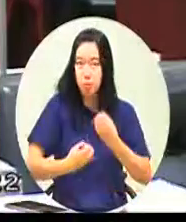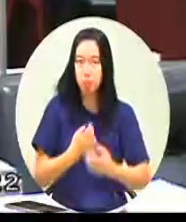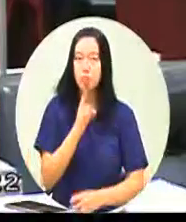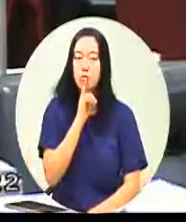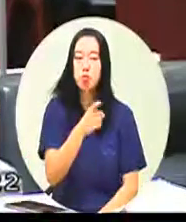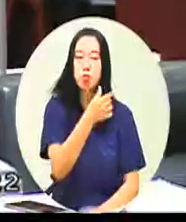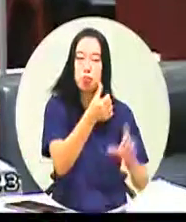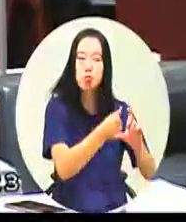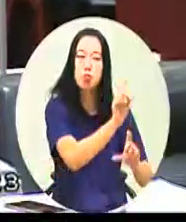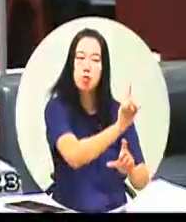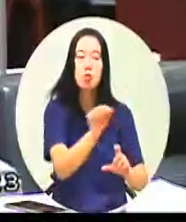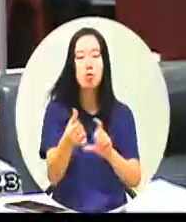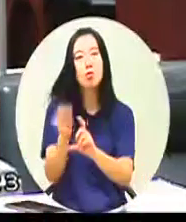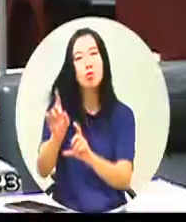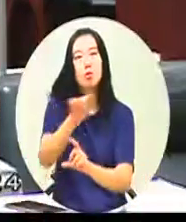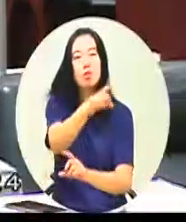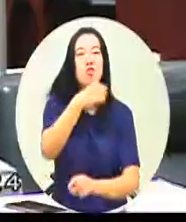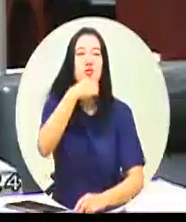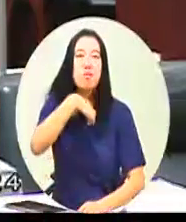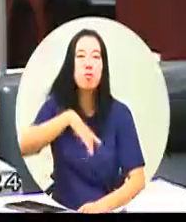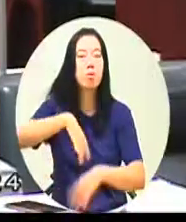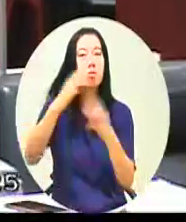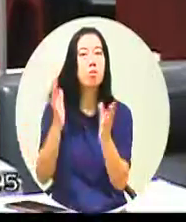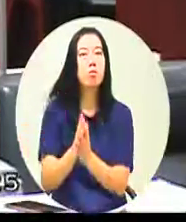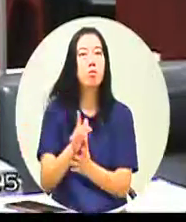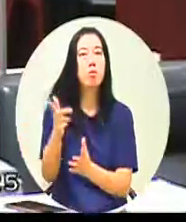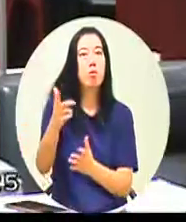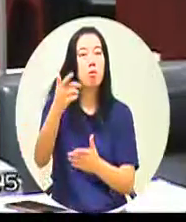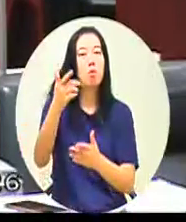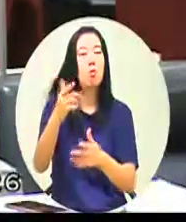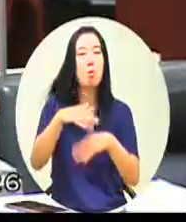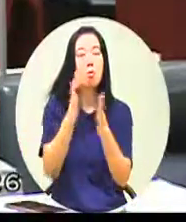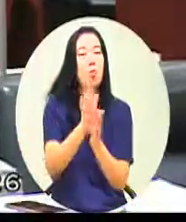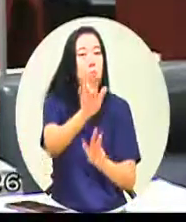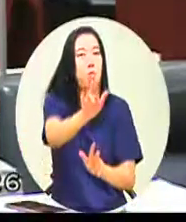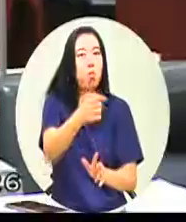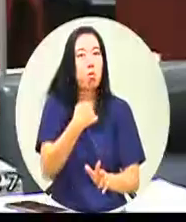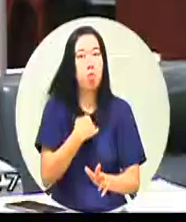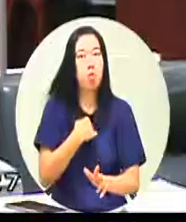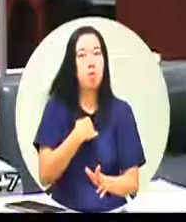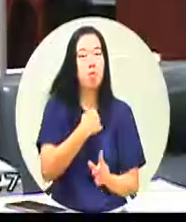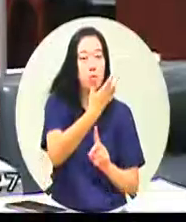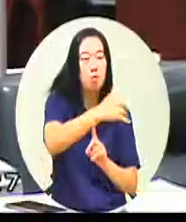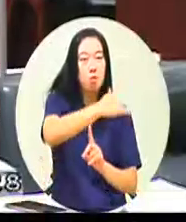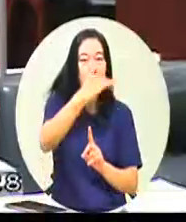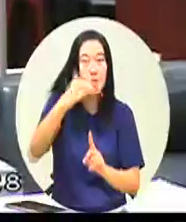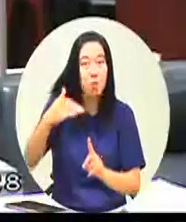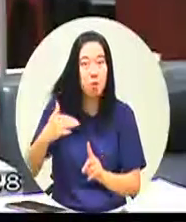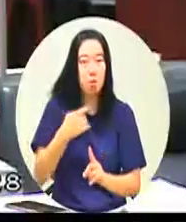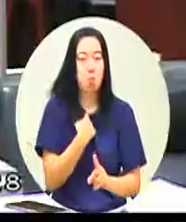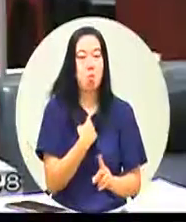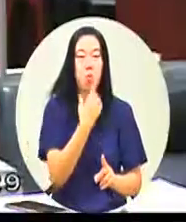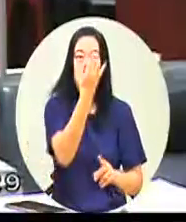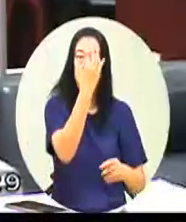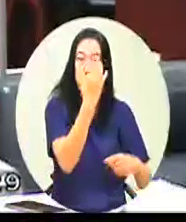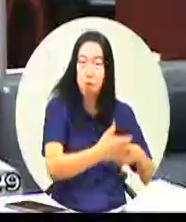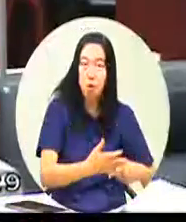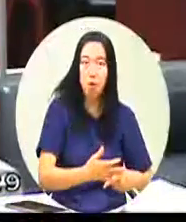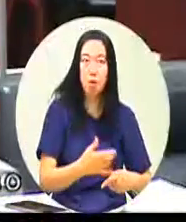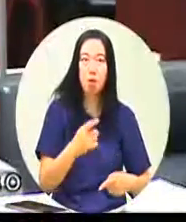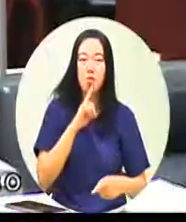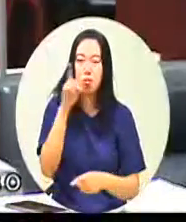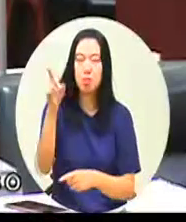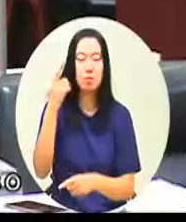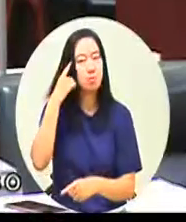区安怎，迄区安怎，讲屏东完全都没有打折扣，按价打折扣。我说他们打折扣就是他们的专